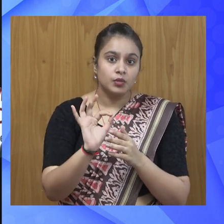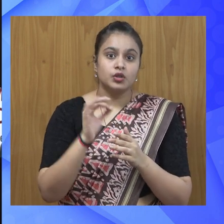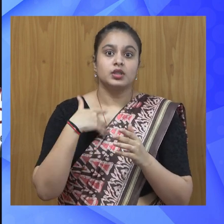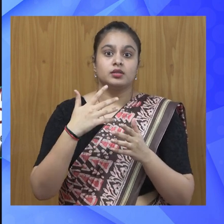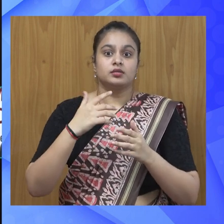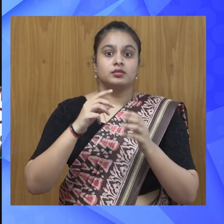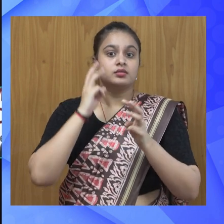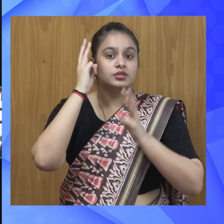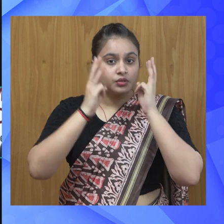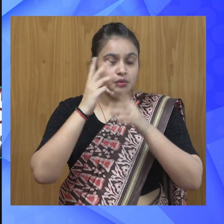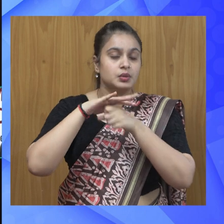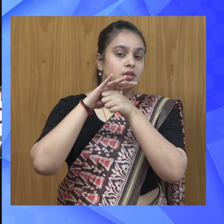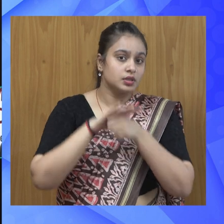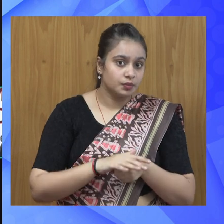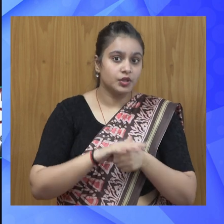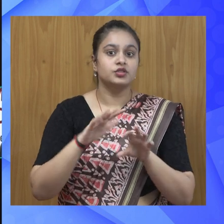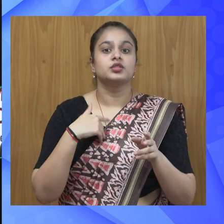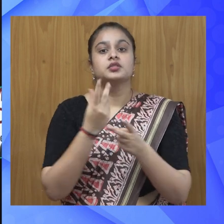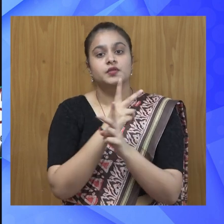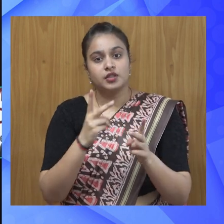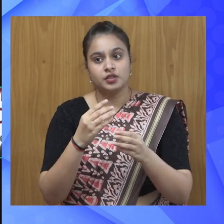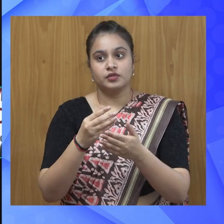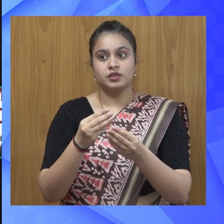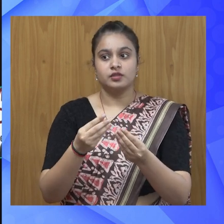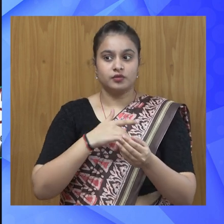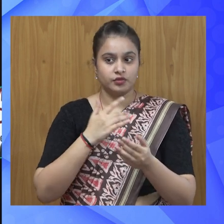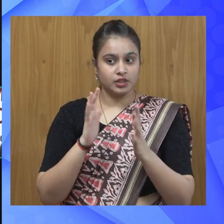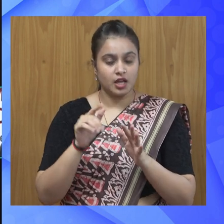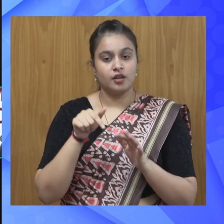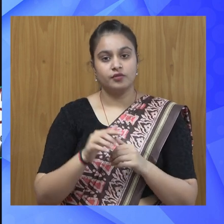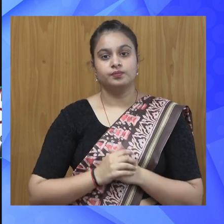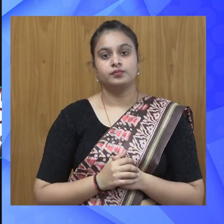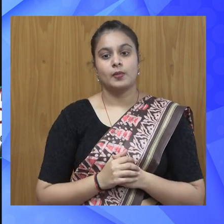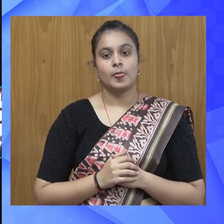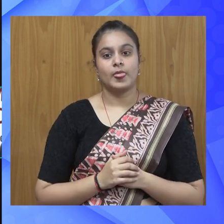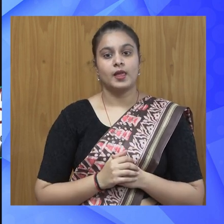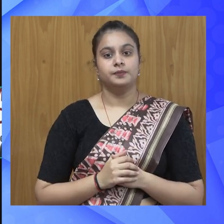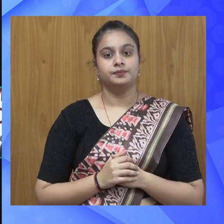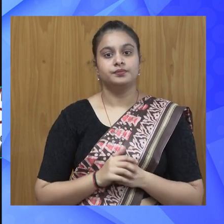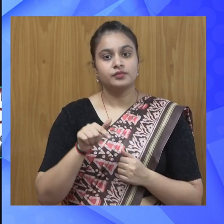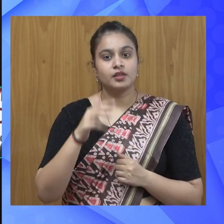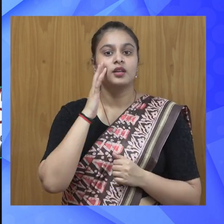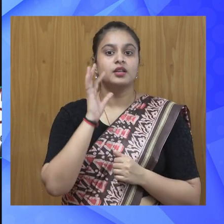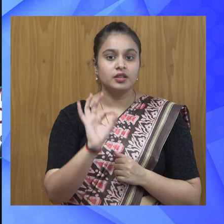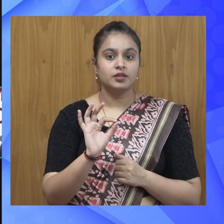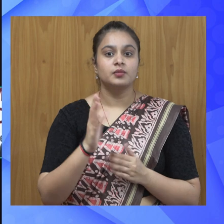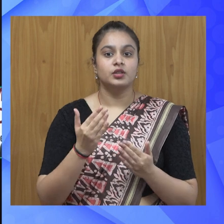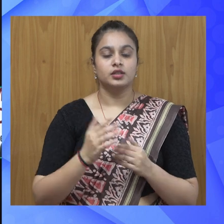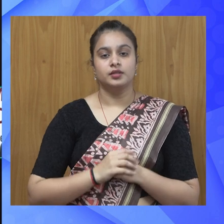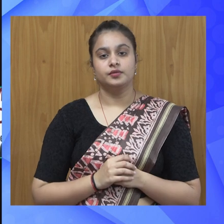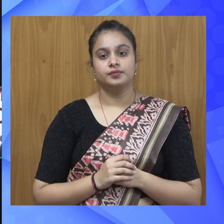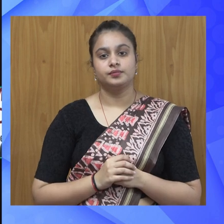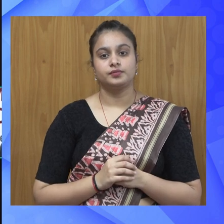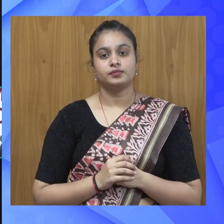और डिप्रेशन देता है, और हरासमेंट किस तरह से उनका उत्पीड़न होता है, तो ये भी एक इम्पोर्टेंट सोर्स ऑफ स्ट्रेस होता